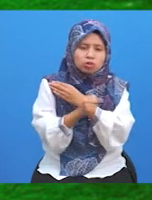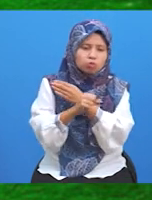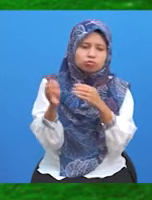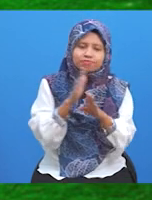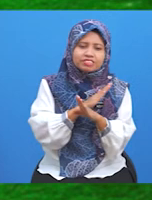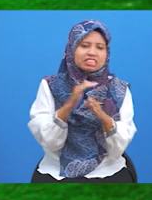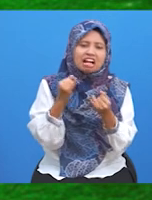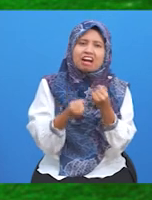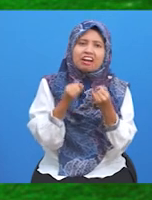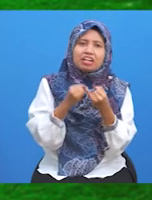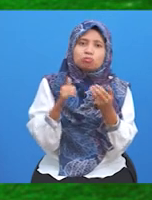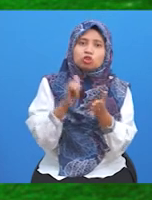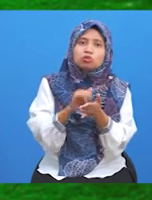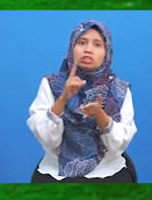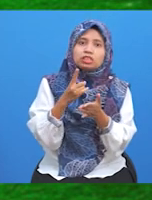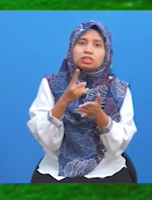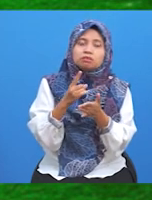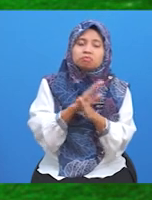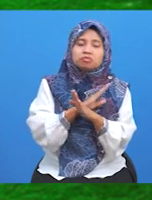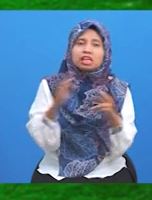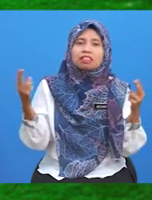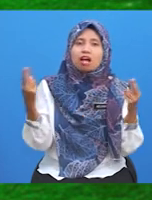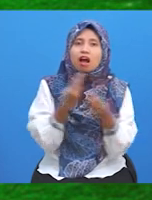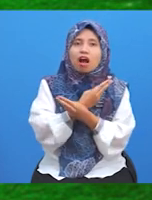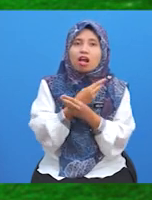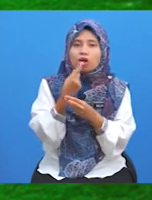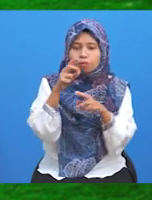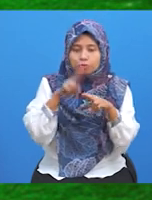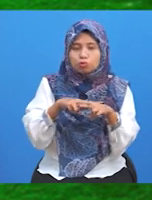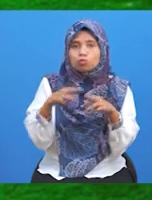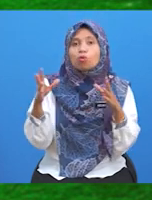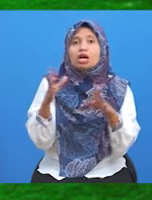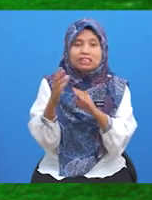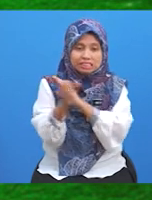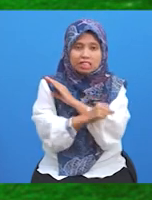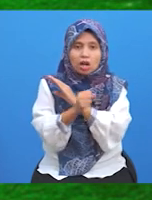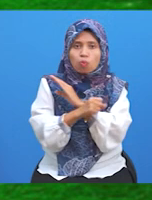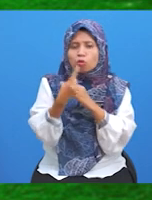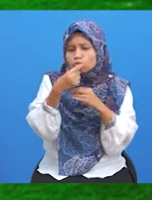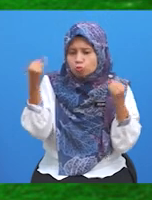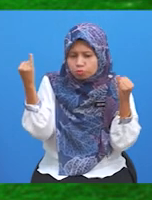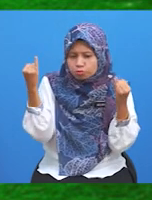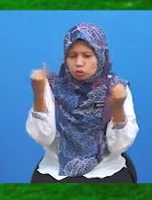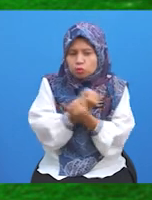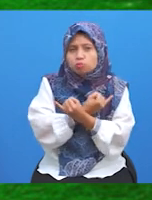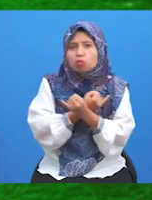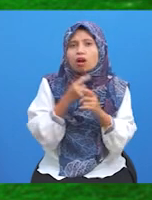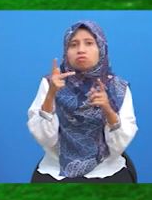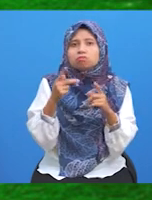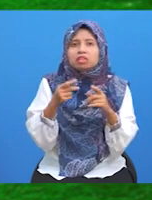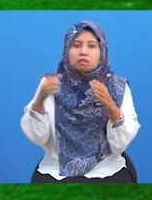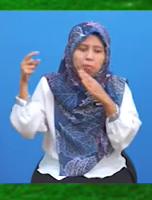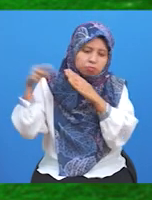sahaja dan keadaan ini tidak menghalang tindakan penduduk Sarawak untuk terus berjuang terhadap penjajahan